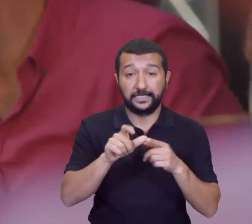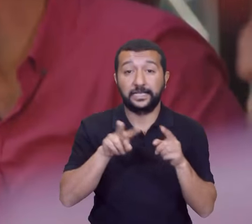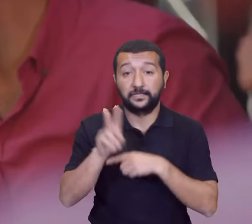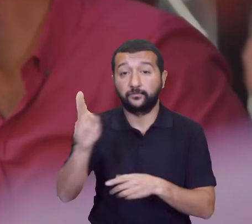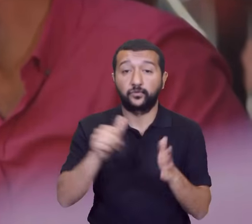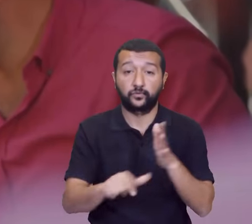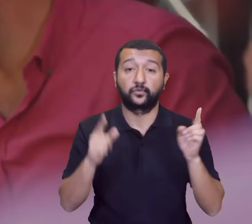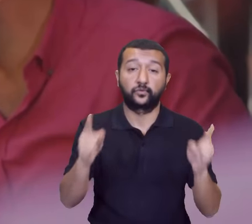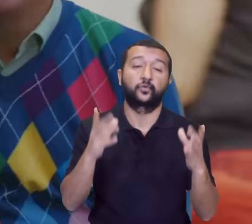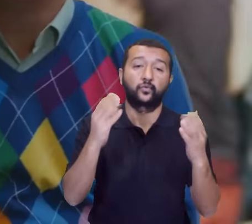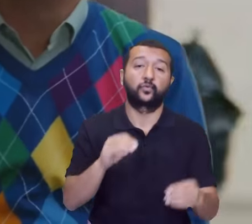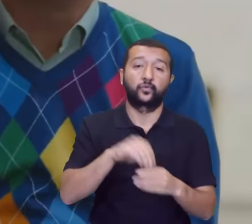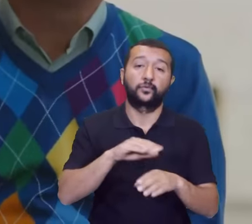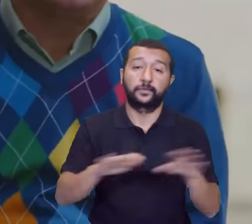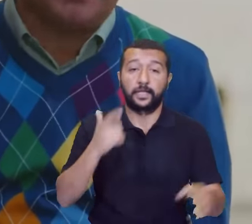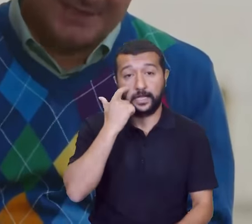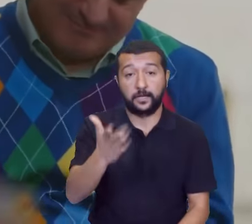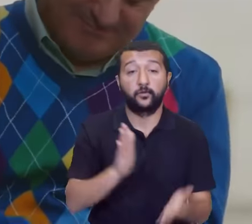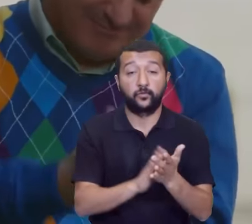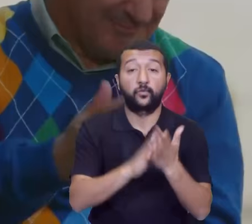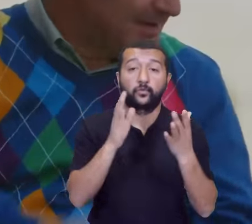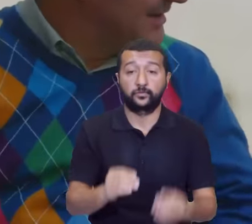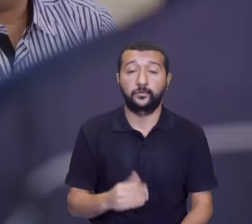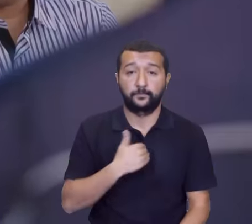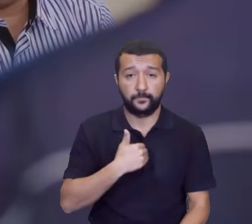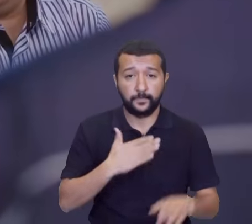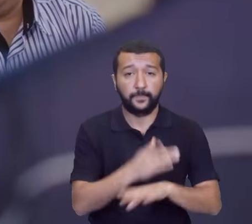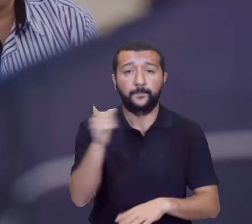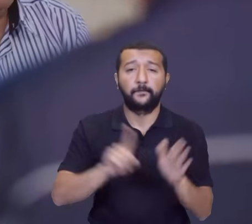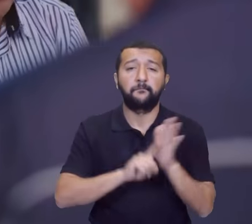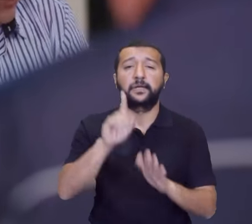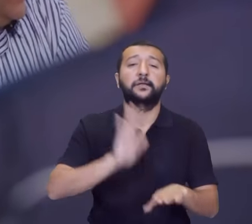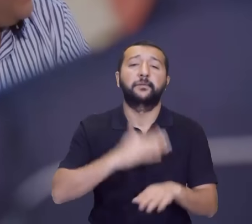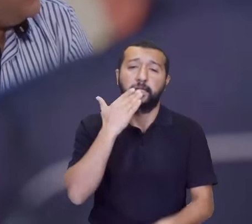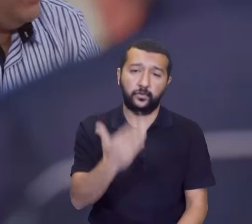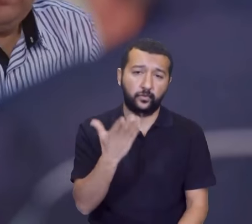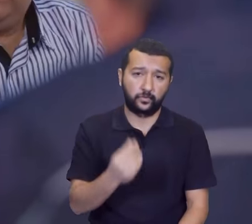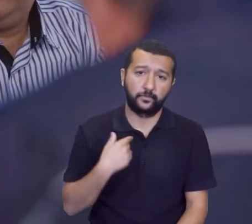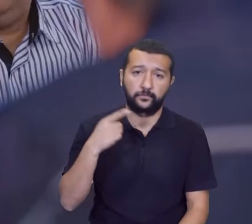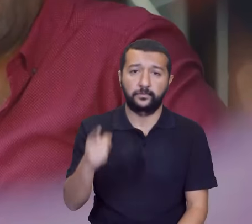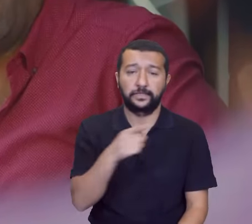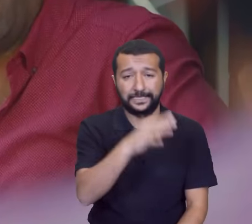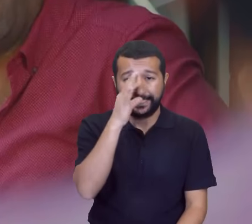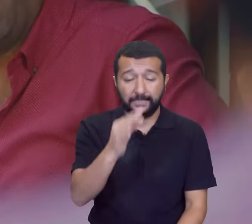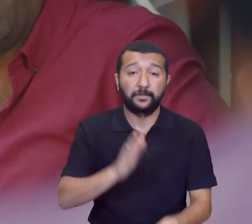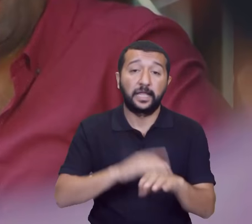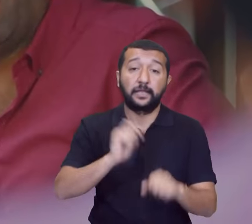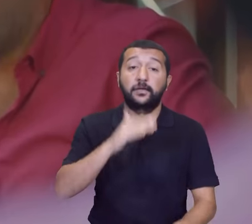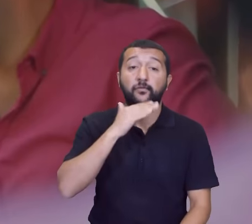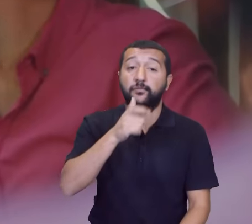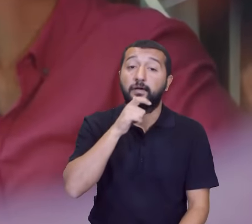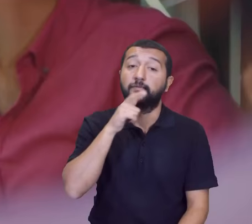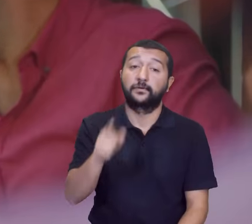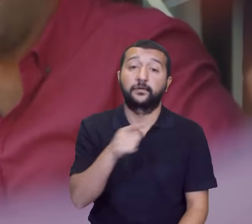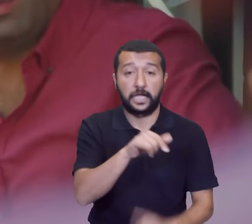ayrılan sürenin sonuna geldik arkadaşlar. Hadi hayırlı olsun hepimize. Ya ben zaten tutmaz demiştim. Söyledim ben bunu. Kim ne yapsın Avrupa kahveyi